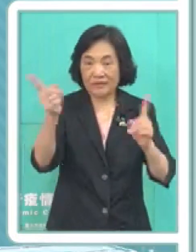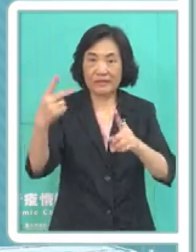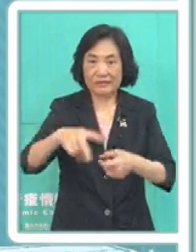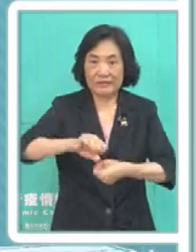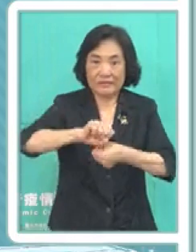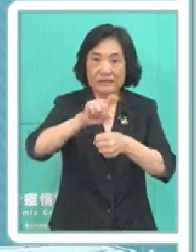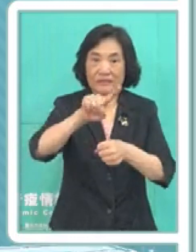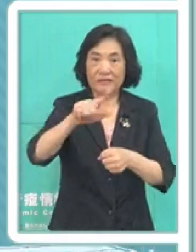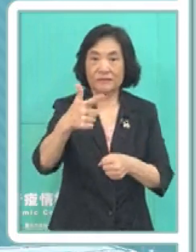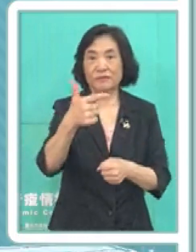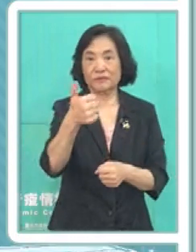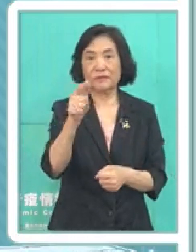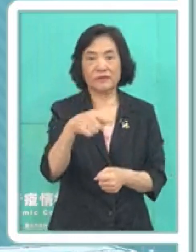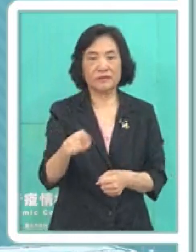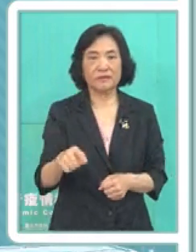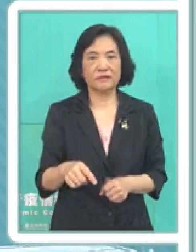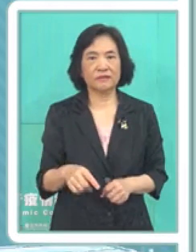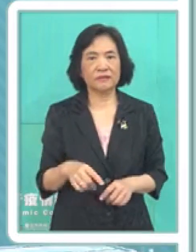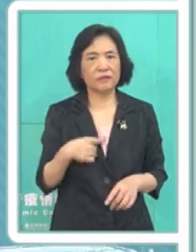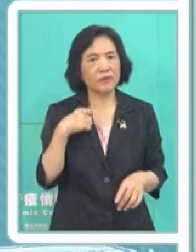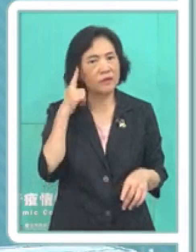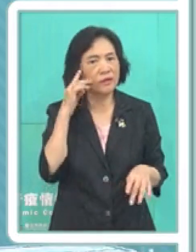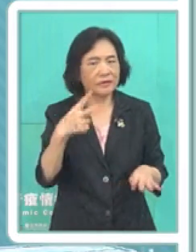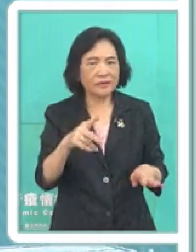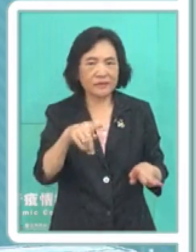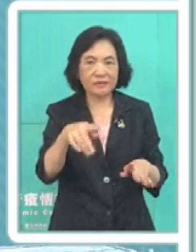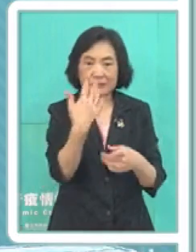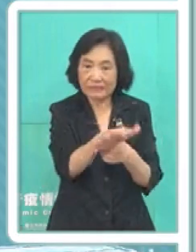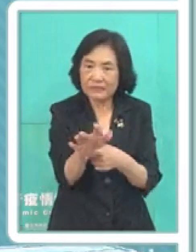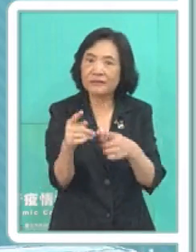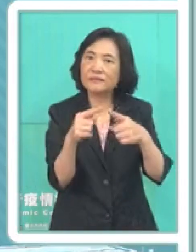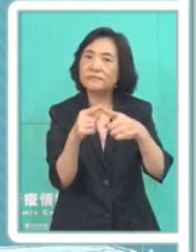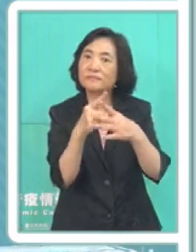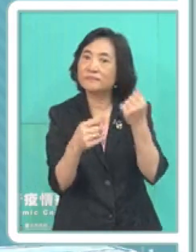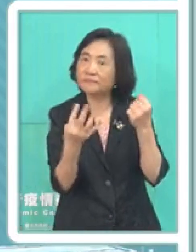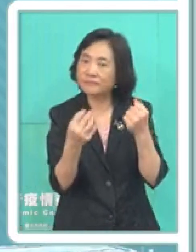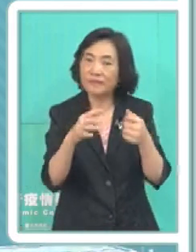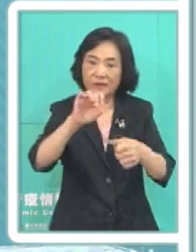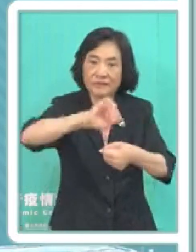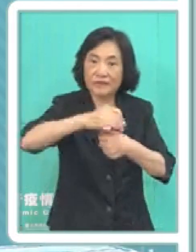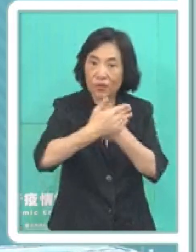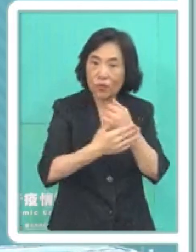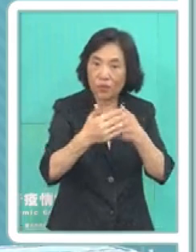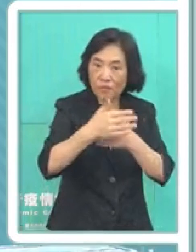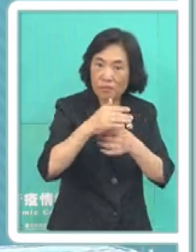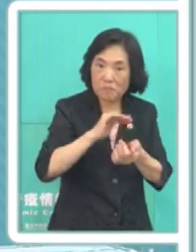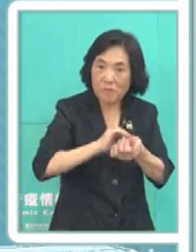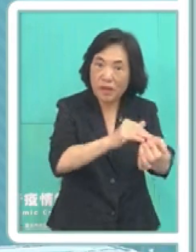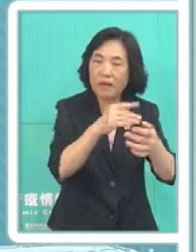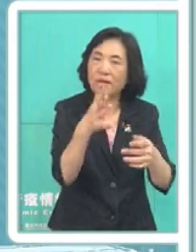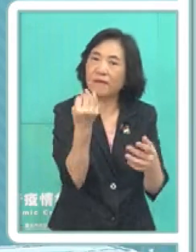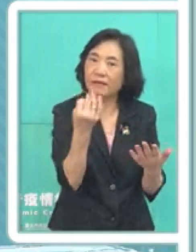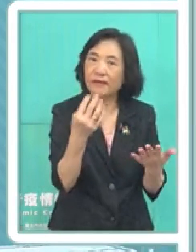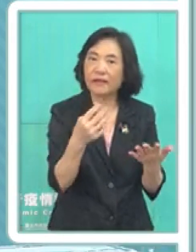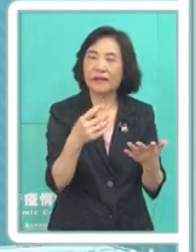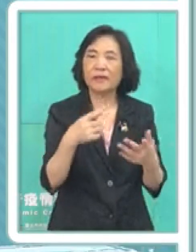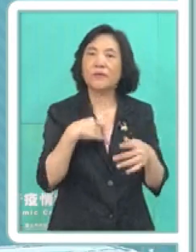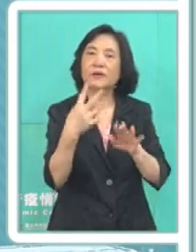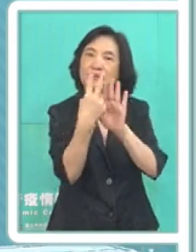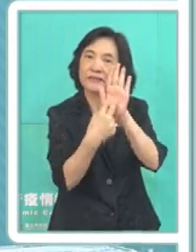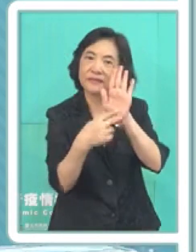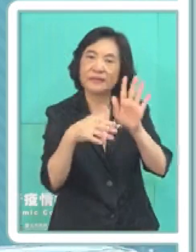新增1650个，不过还要再看它死亡几个，进加护病房几个。事实上打疫苗你知